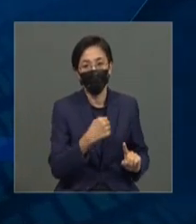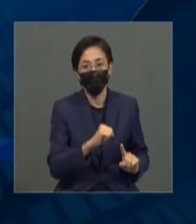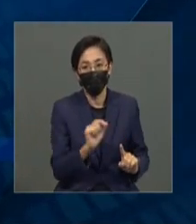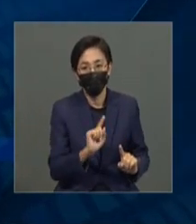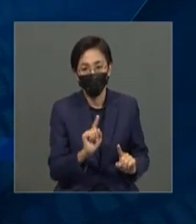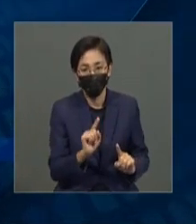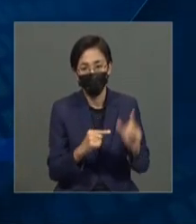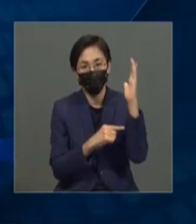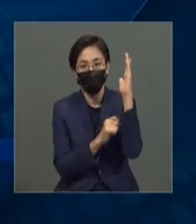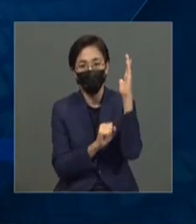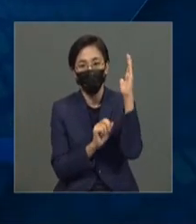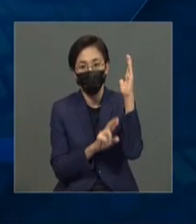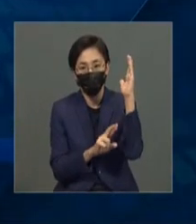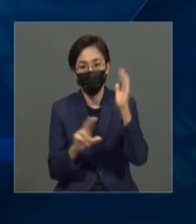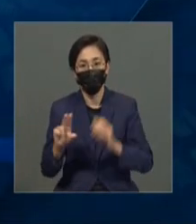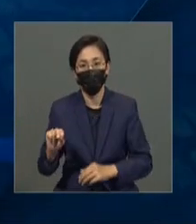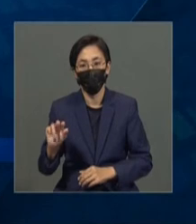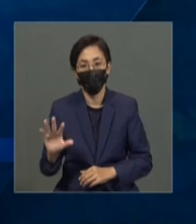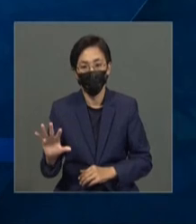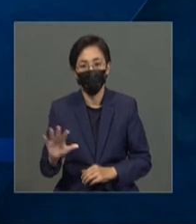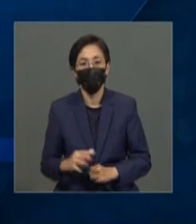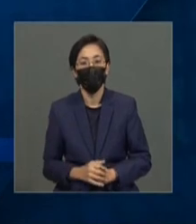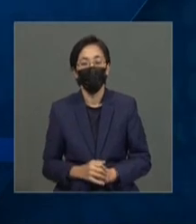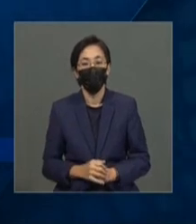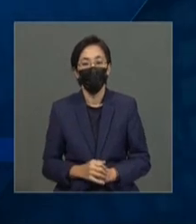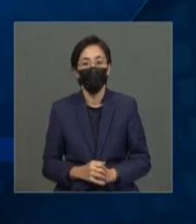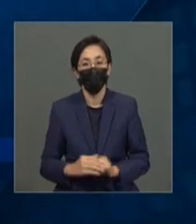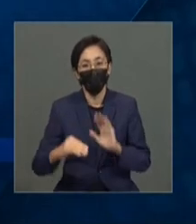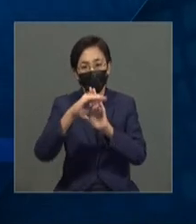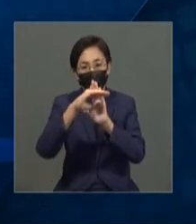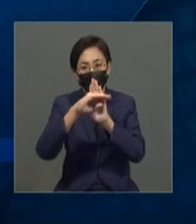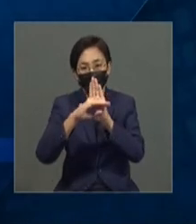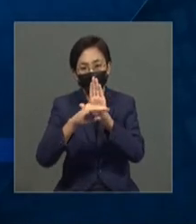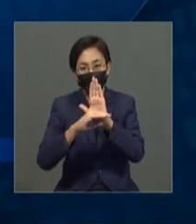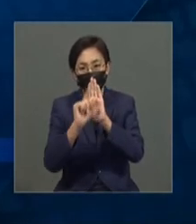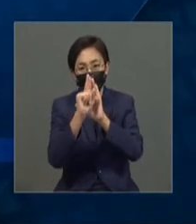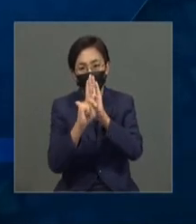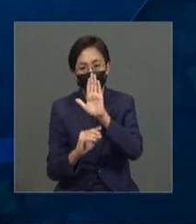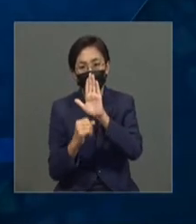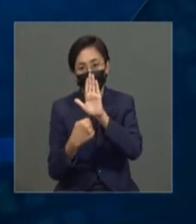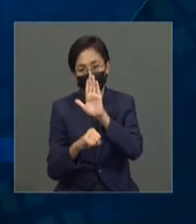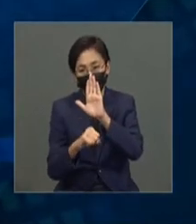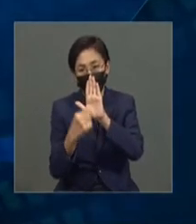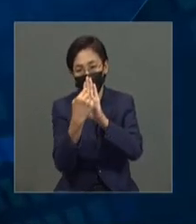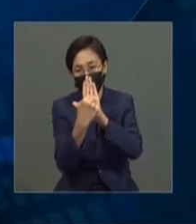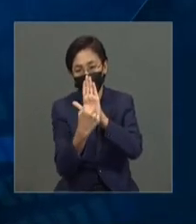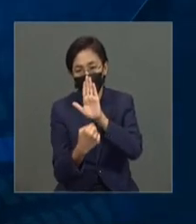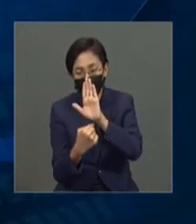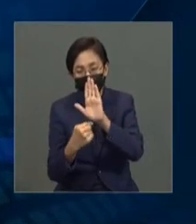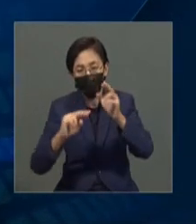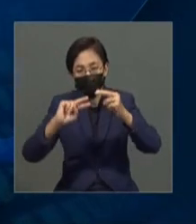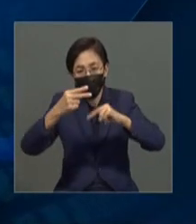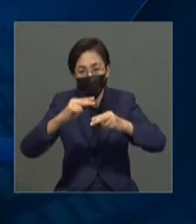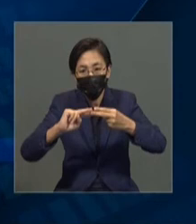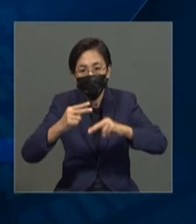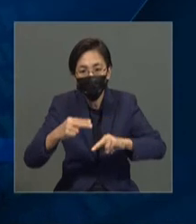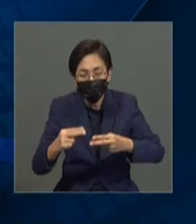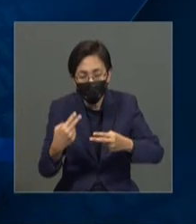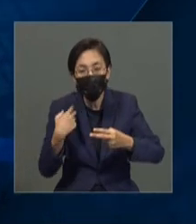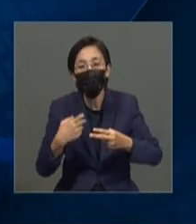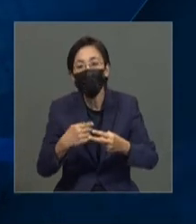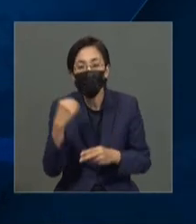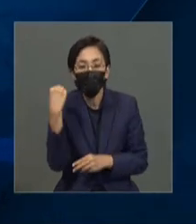คือสุราษฎร์ธานี35รายค่ะอันนี้ก็คือแต่ละวันก็จะเป็นอันดับที่สลับเปลี่ยนกันไป